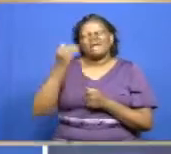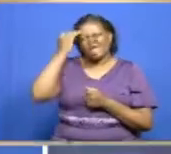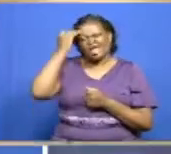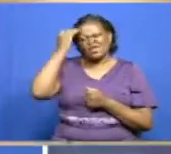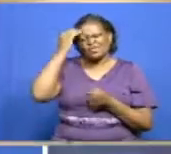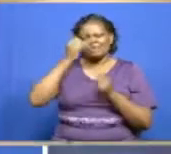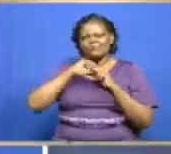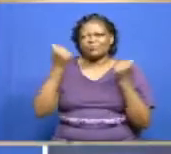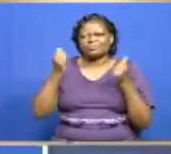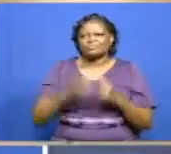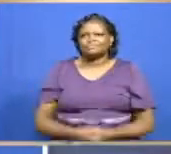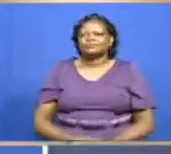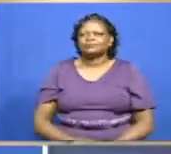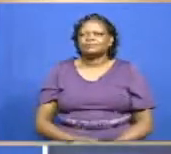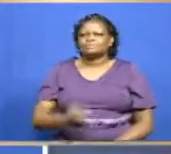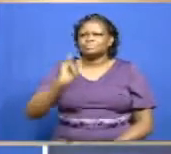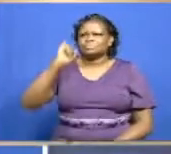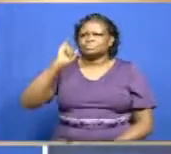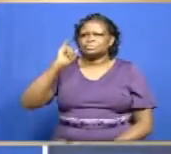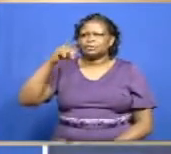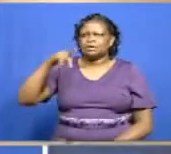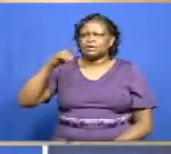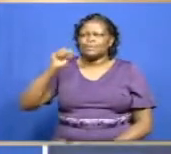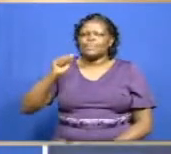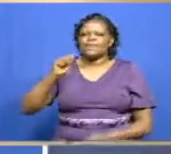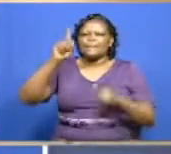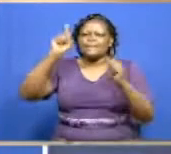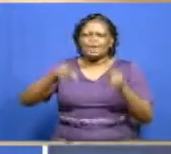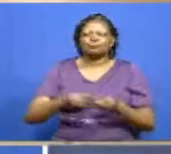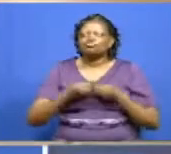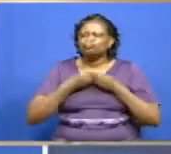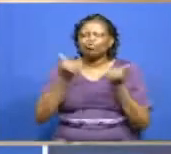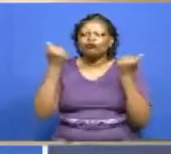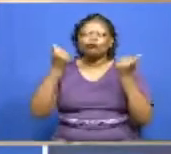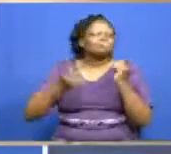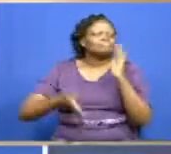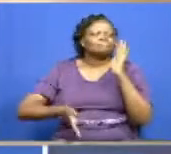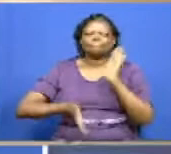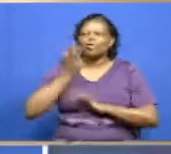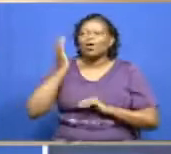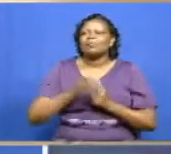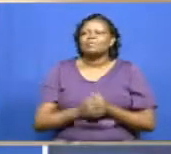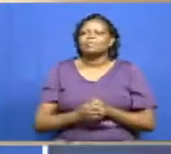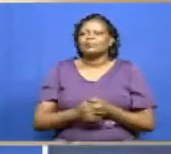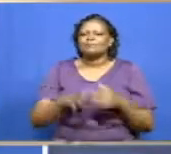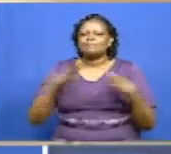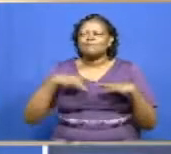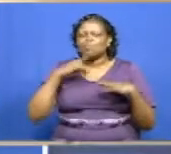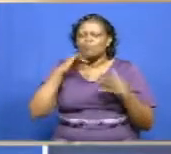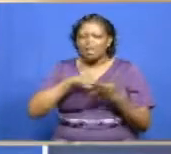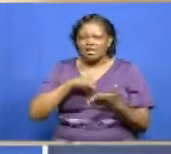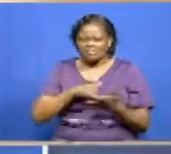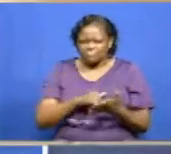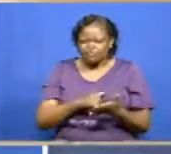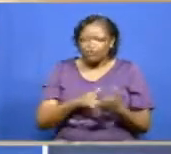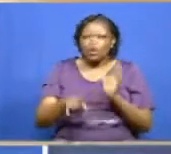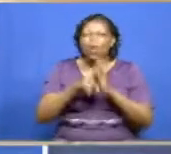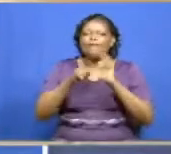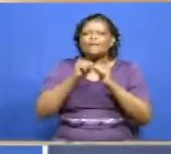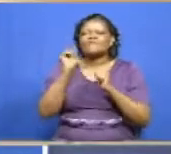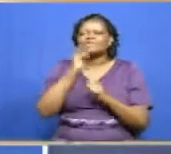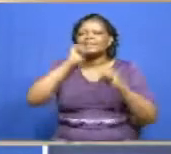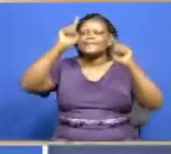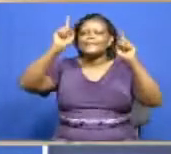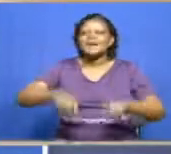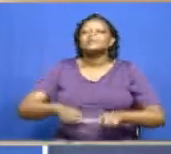nikawajua. IPOA should intervene haraka iwezekanavyo. Wote waliohusika, waliovunja sheria